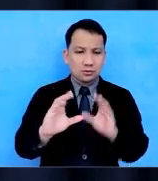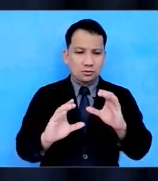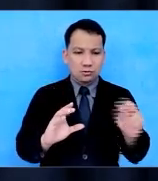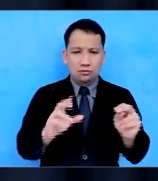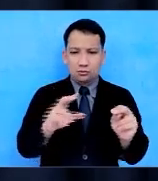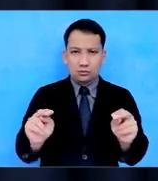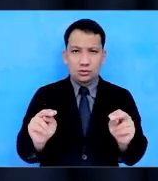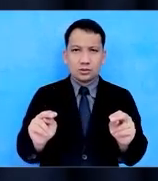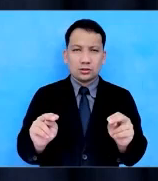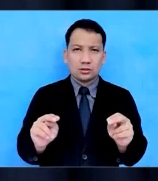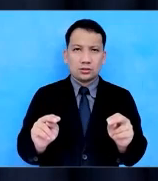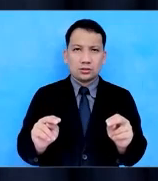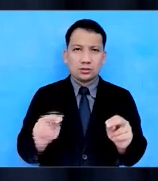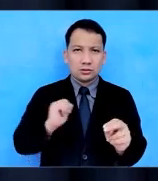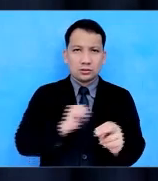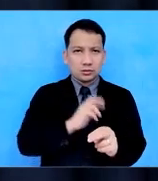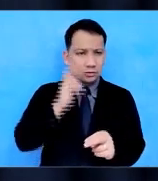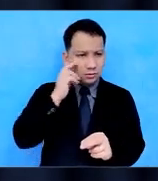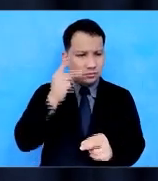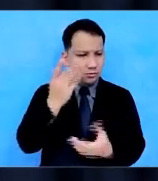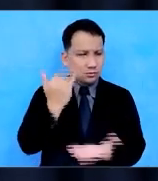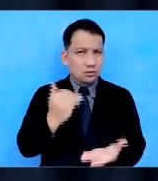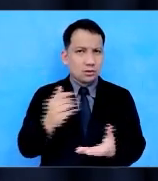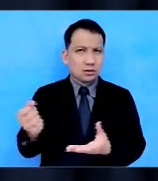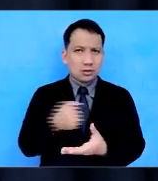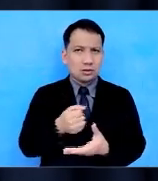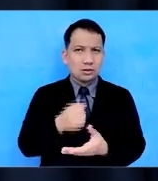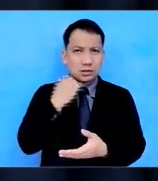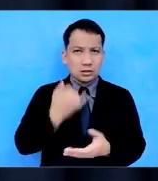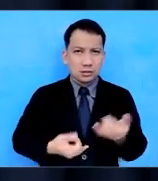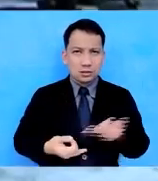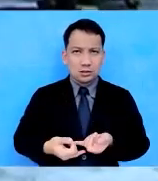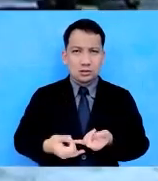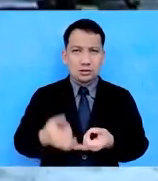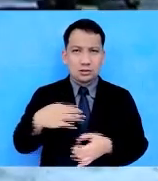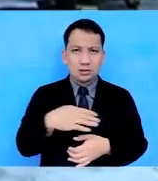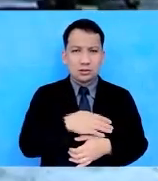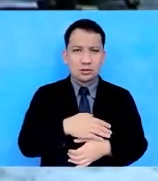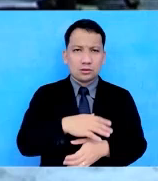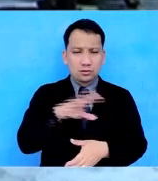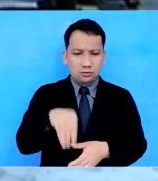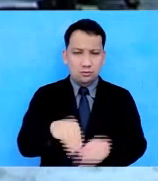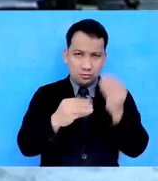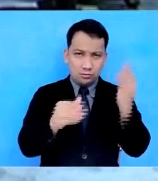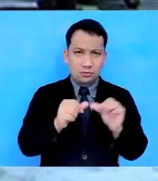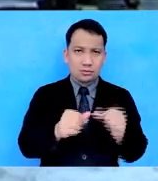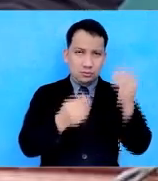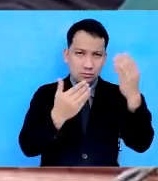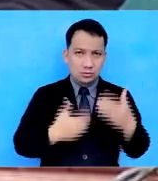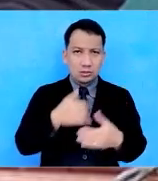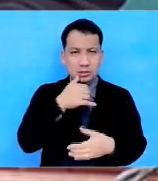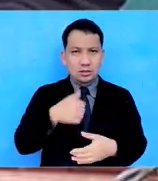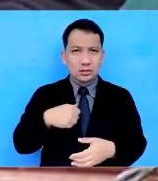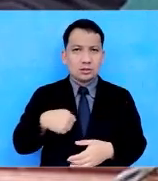Paliwanag naman ni Senator Padilla, hindi niya ginustong bawiin ang mga imbitasyon sa mga kongresista. Ang kaso, sinabihan daw siya kahapon ni Senate